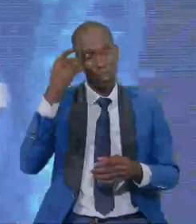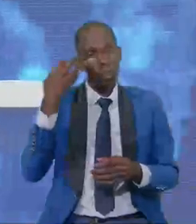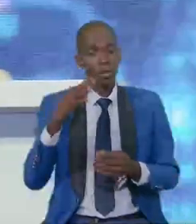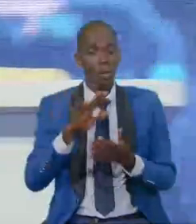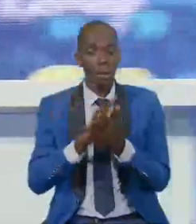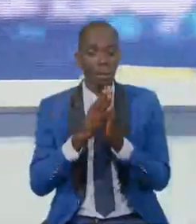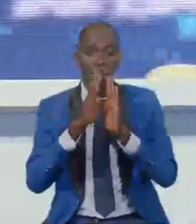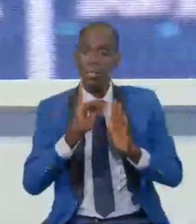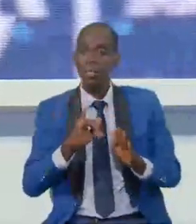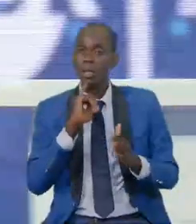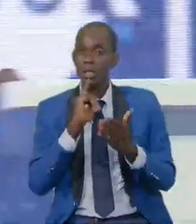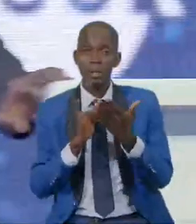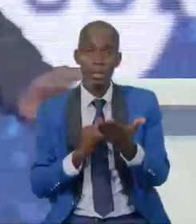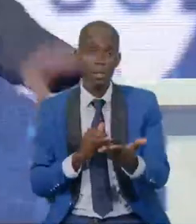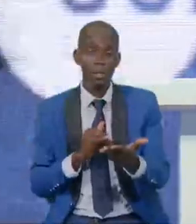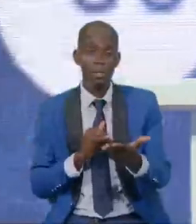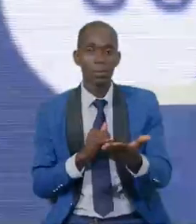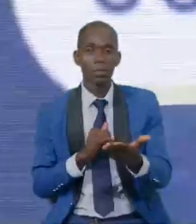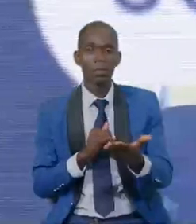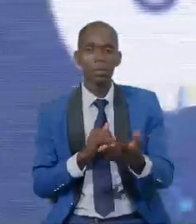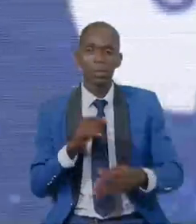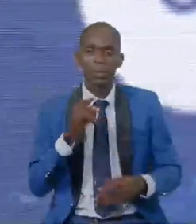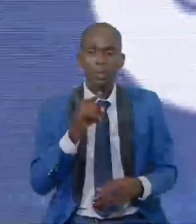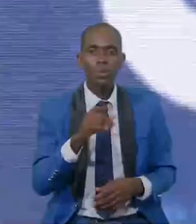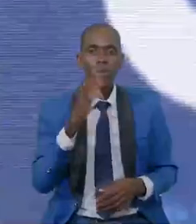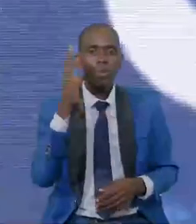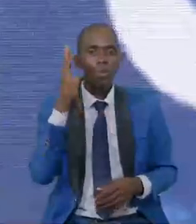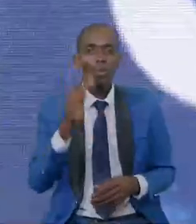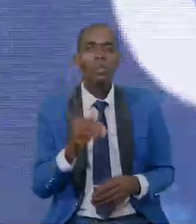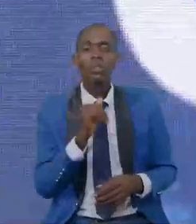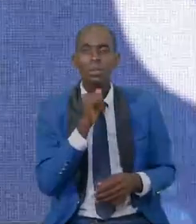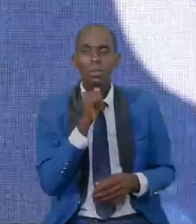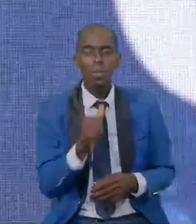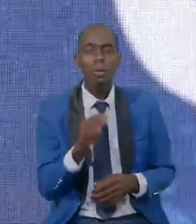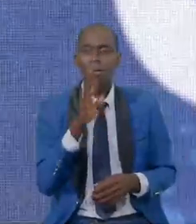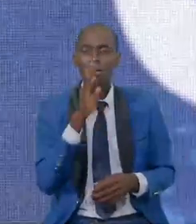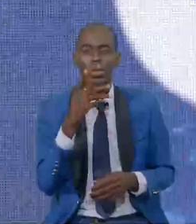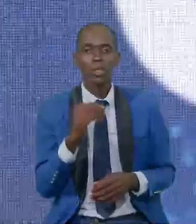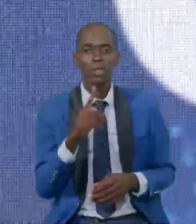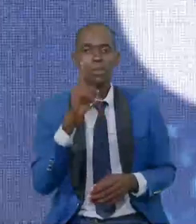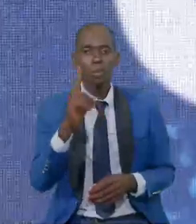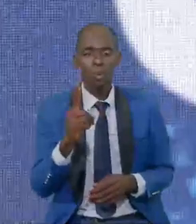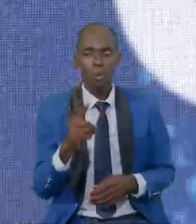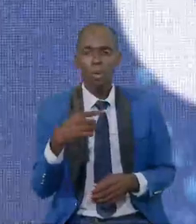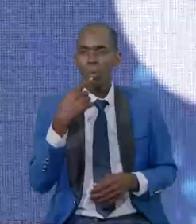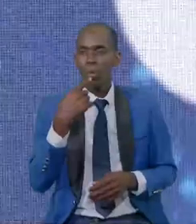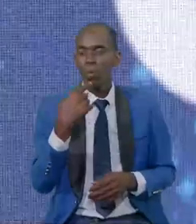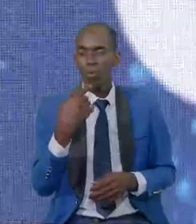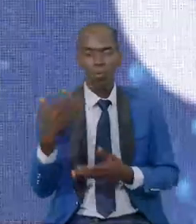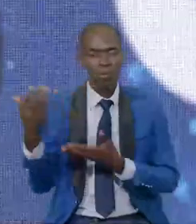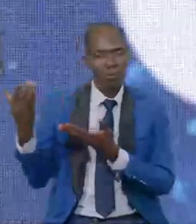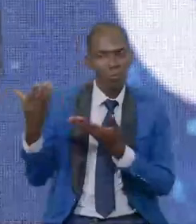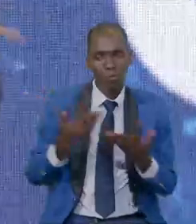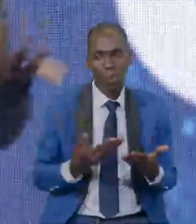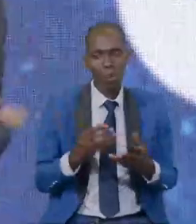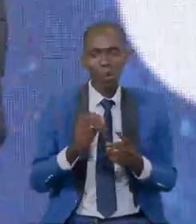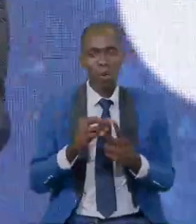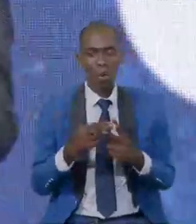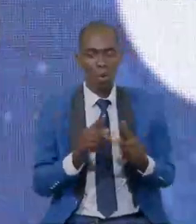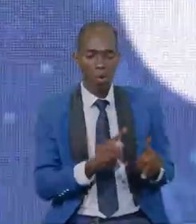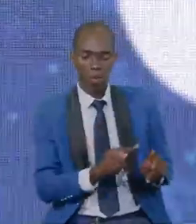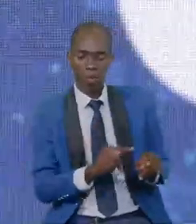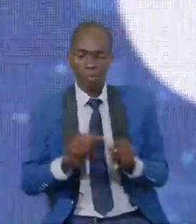Parce que la paix est là. You will not be the originator. You will not be the transmitter. You will not be